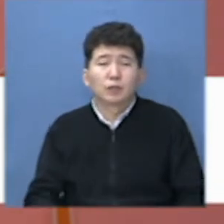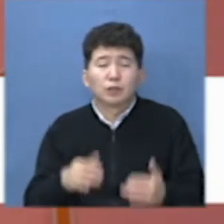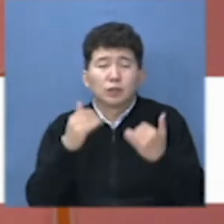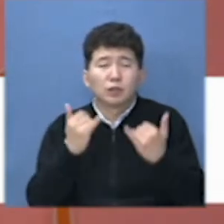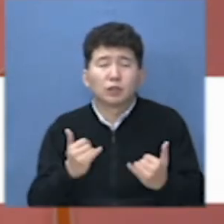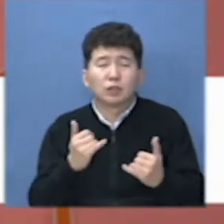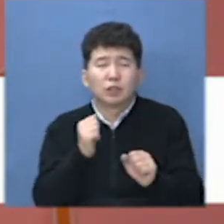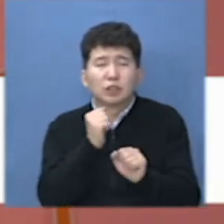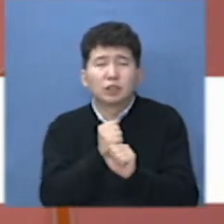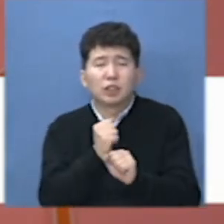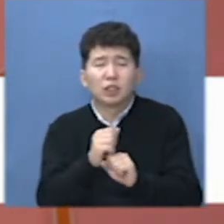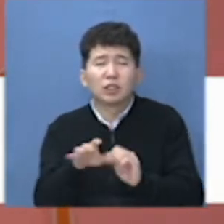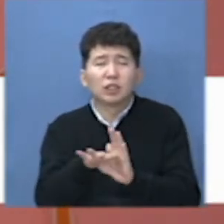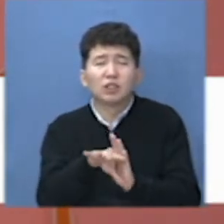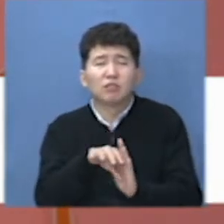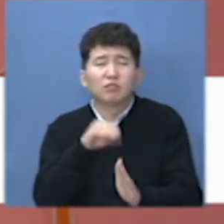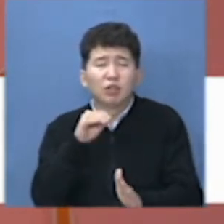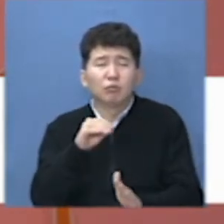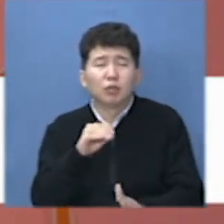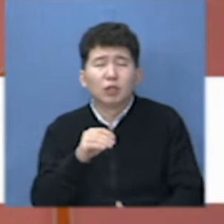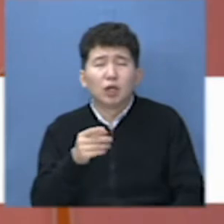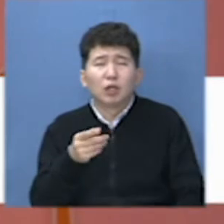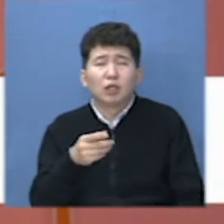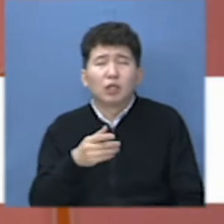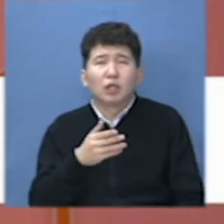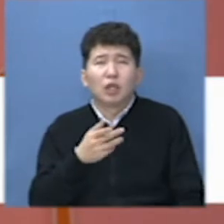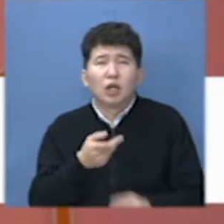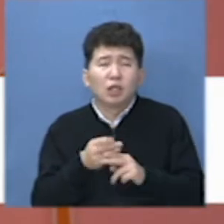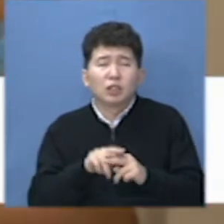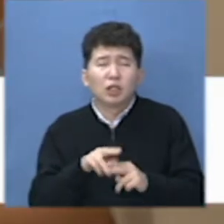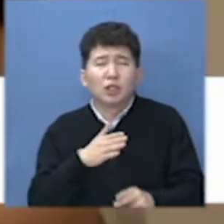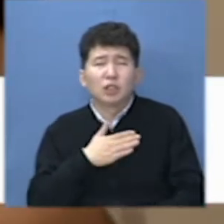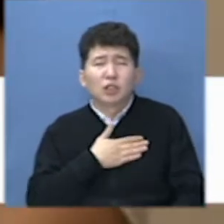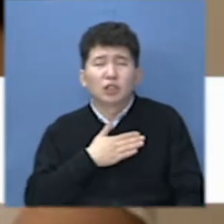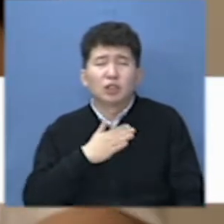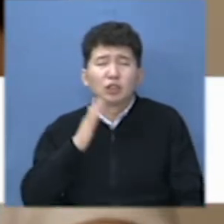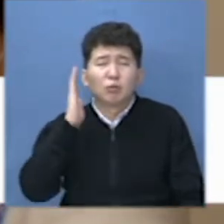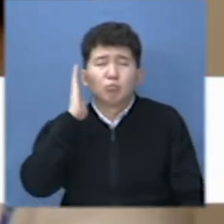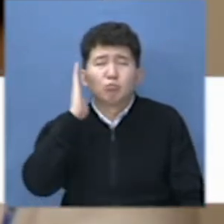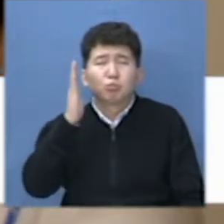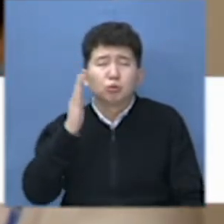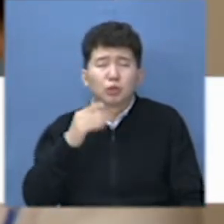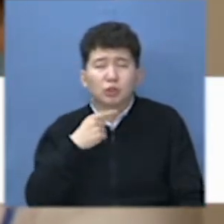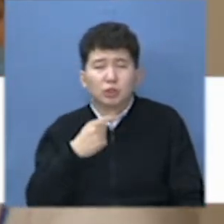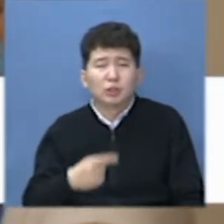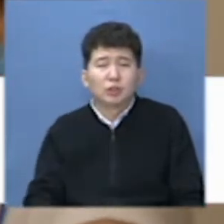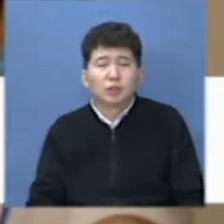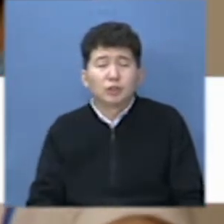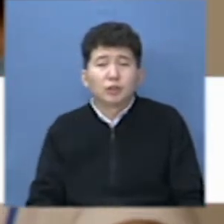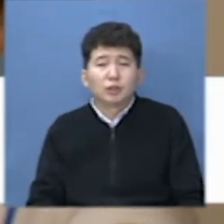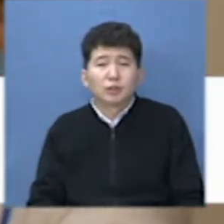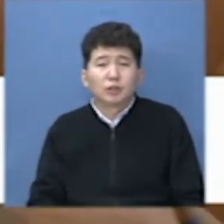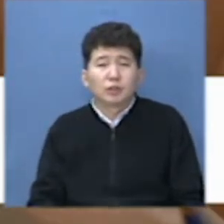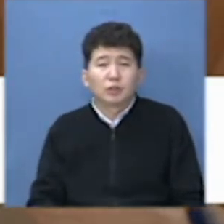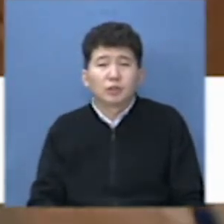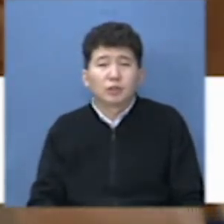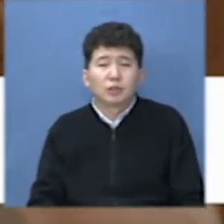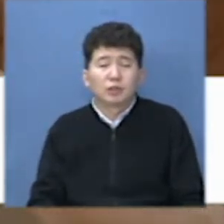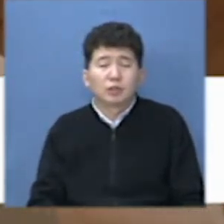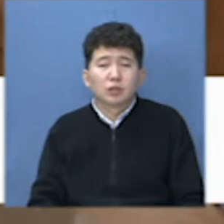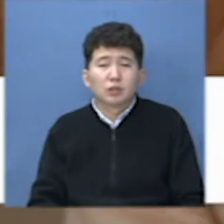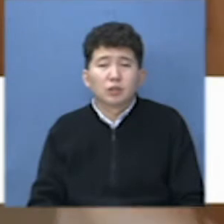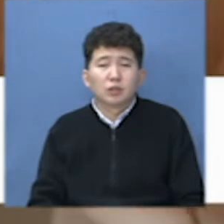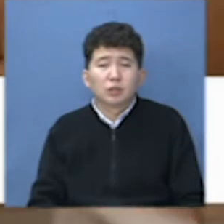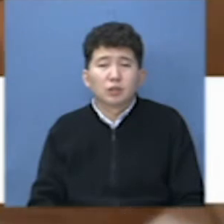жасаған таңдауымыз ұрпағымыздың келешегіне тікелей байланысты, дейді олар. Қымбат Мақатаева жас ана. Ол әзірше жаңа туған